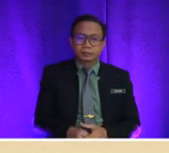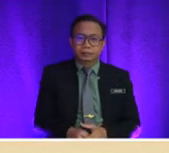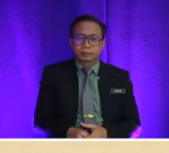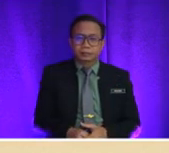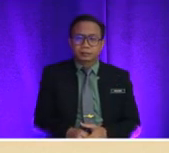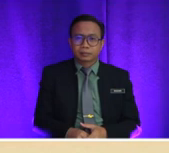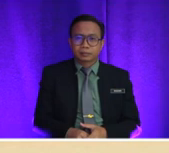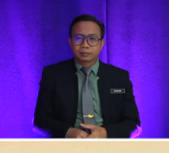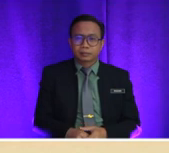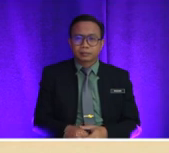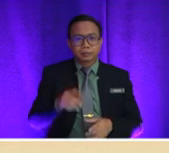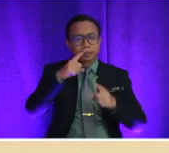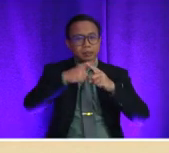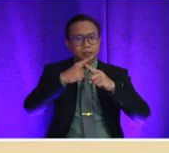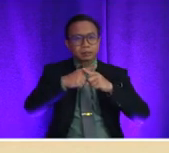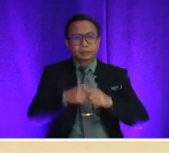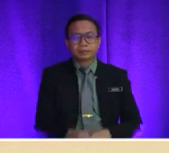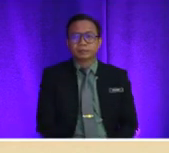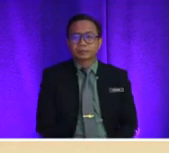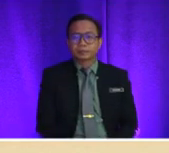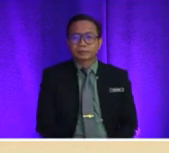ah tanda tangan